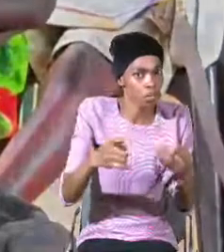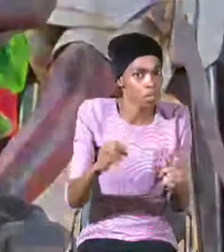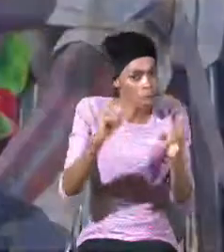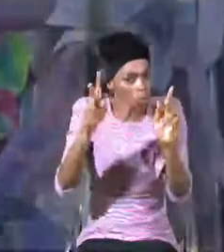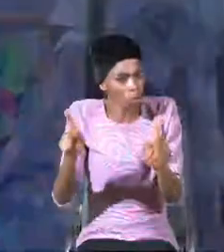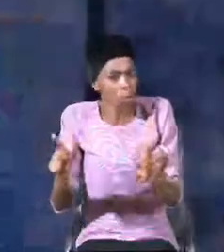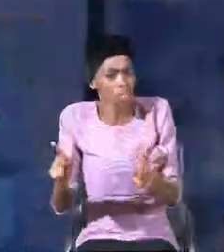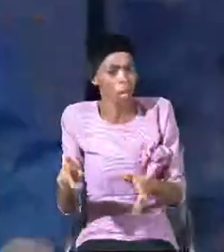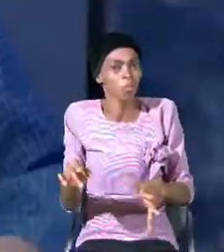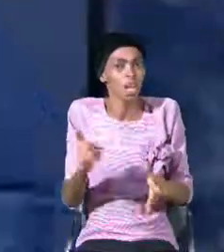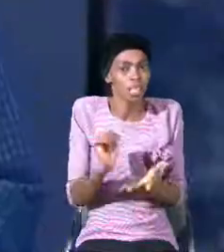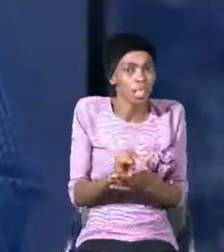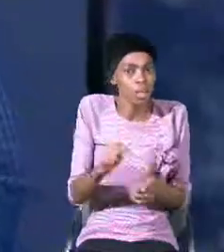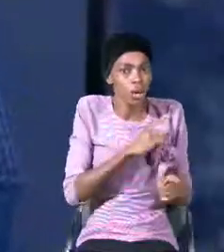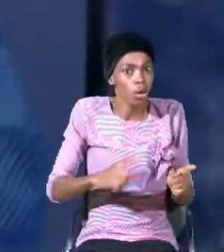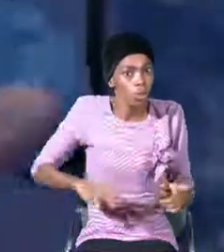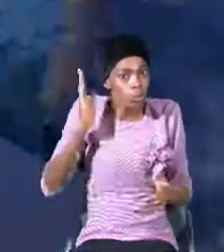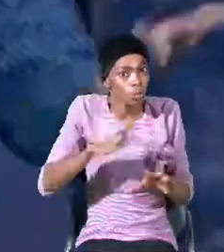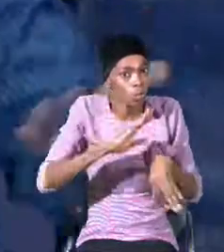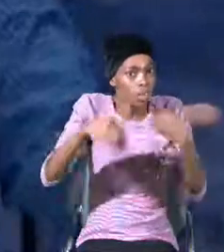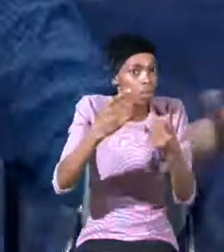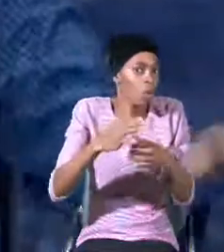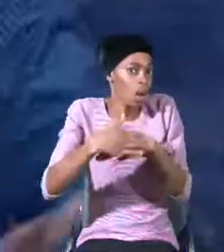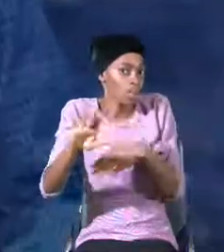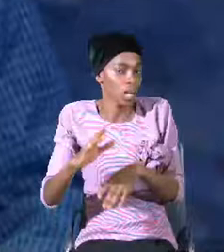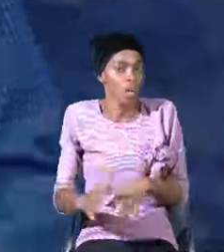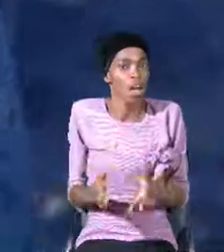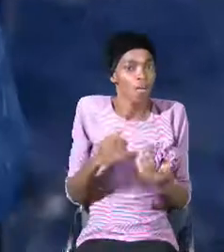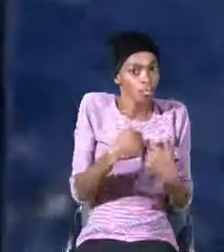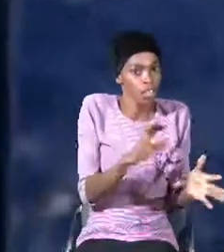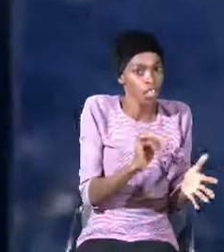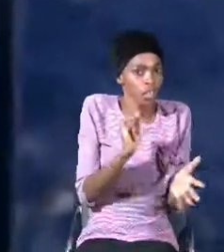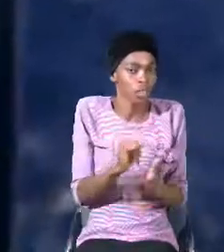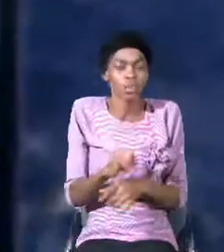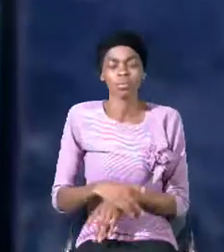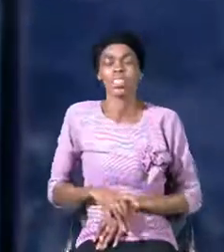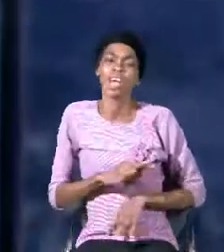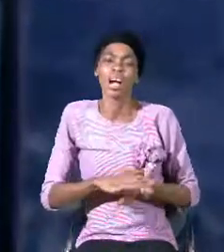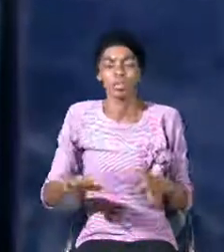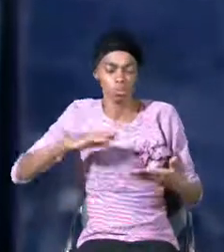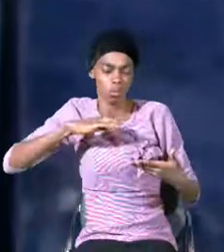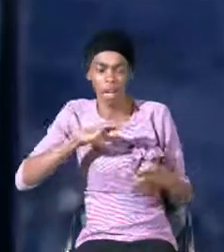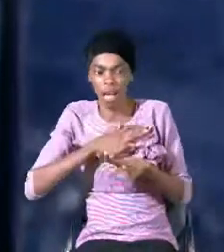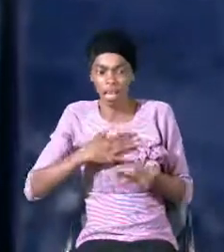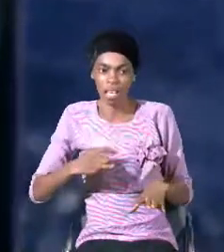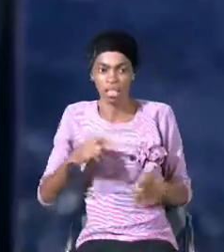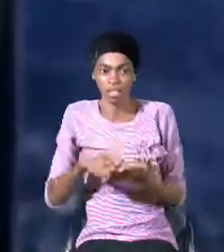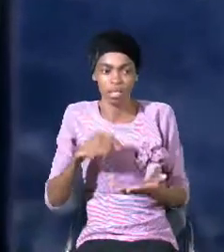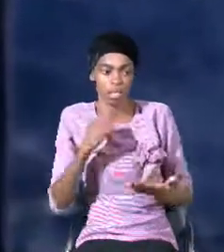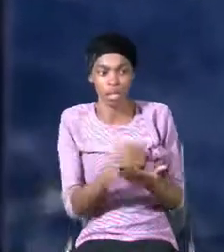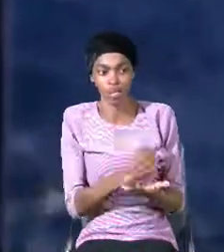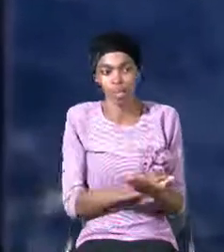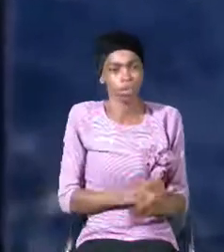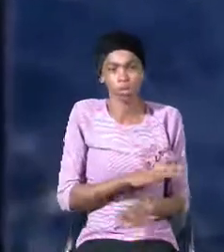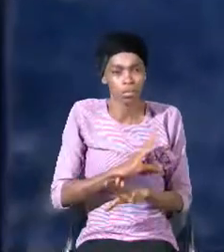opportunités que Dieu te donne après avoir fini cela. Je n'aime pas étudier cette matière. Ne pense pas à